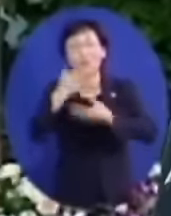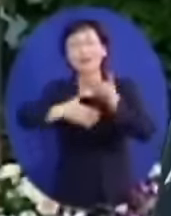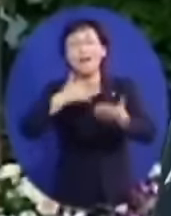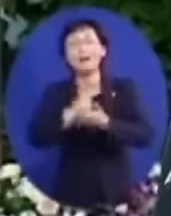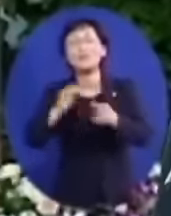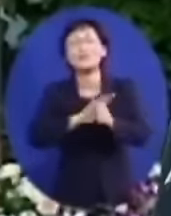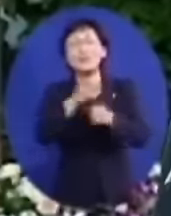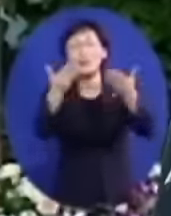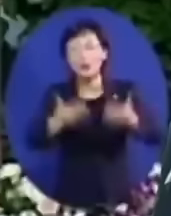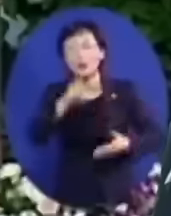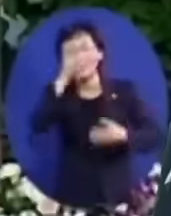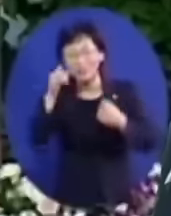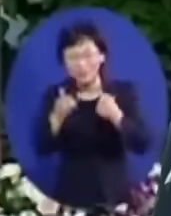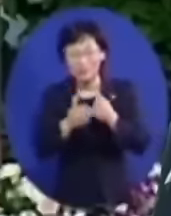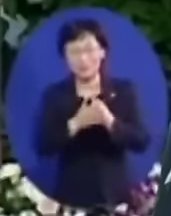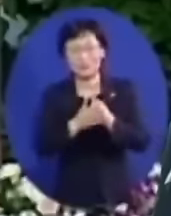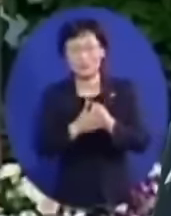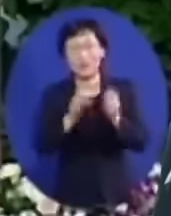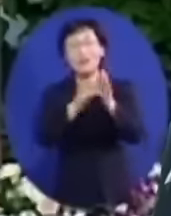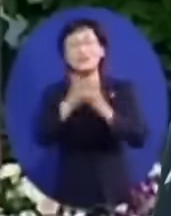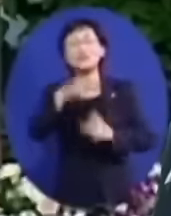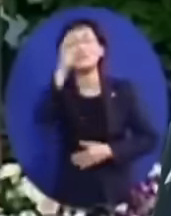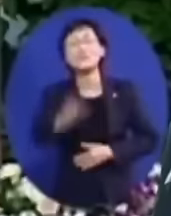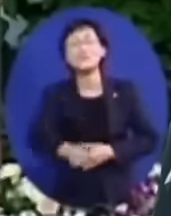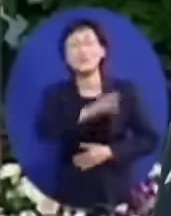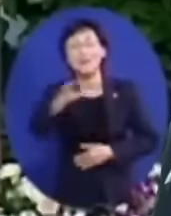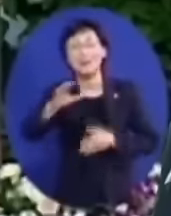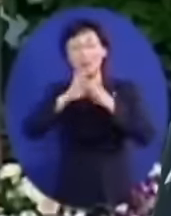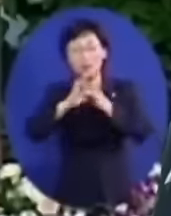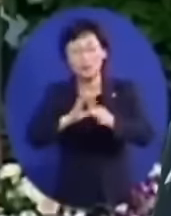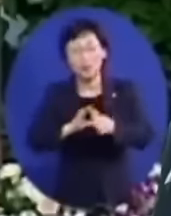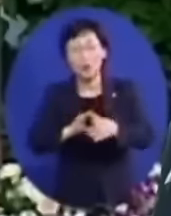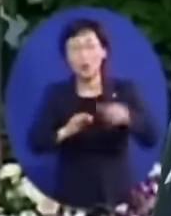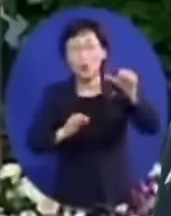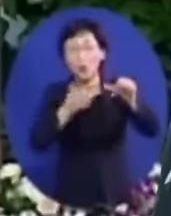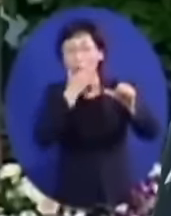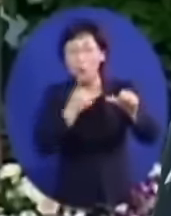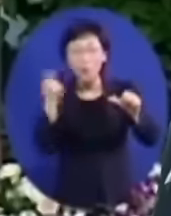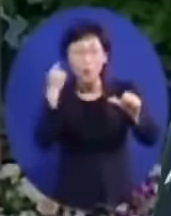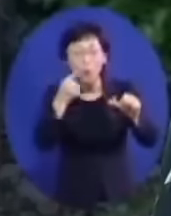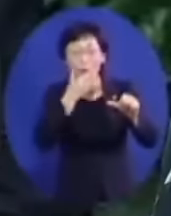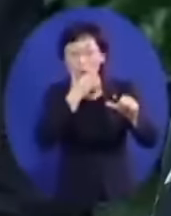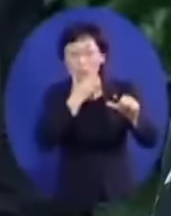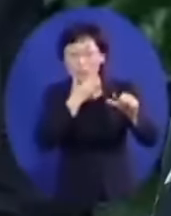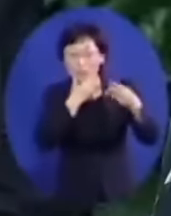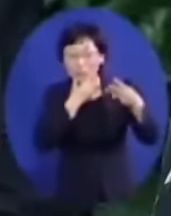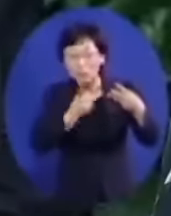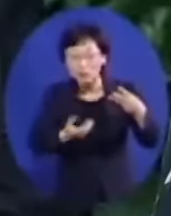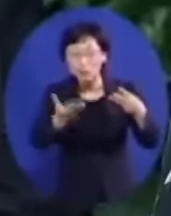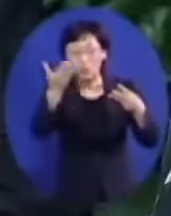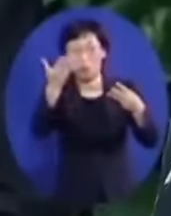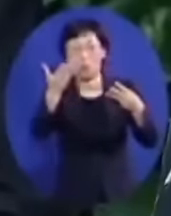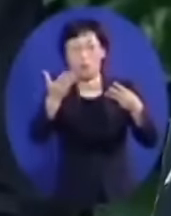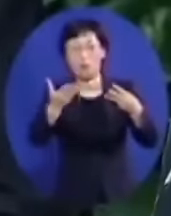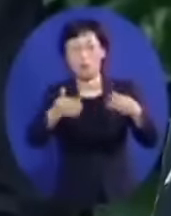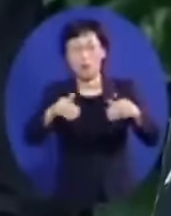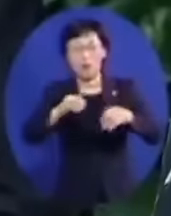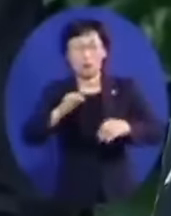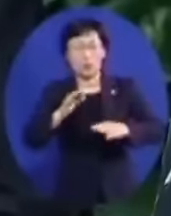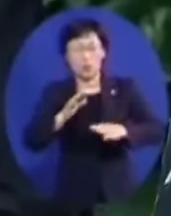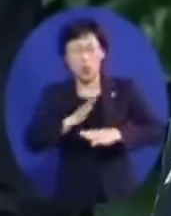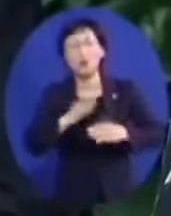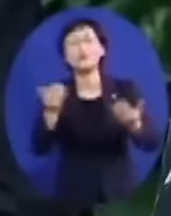있기 때문에 그런 것입니다. 예수님의 십자가를 통하여 오중복음, 삼중축복, 이게 얼마나